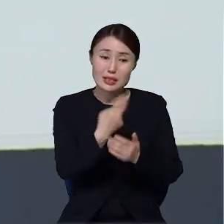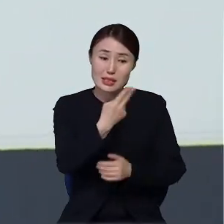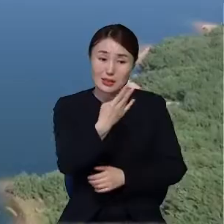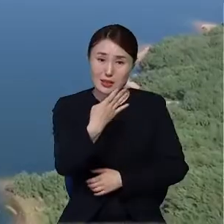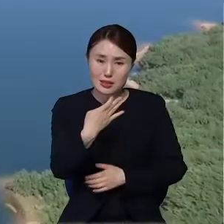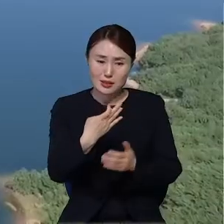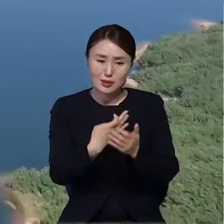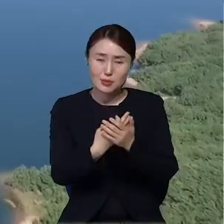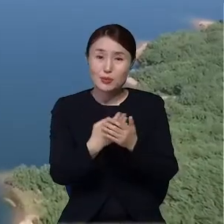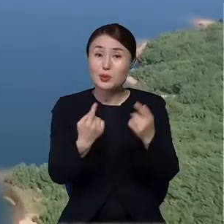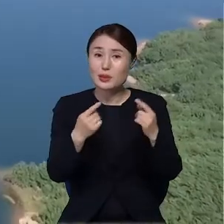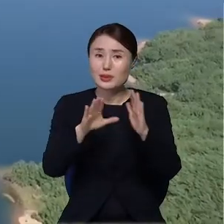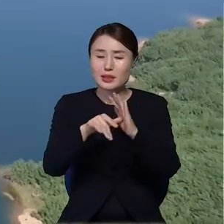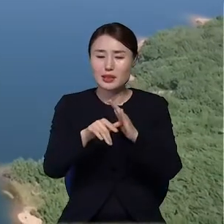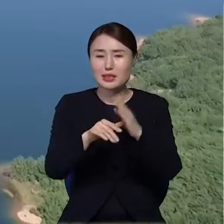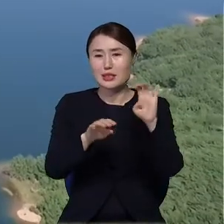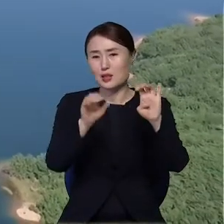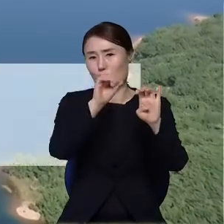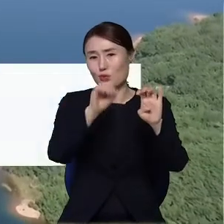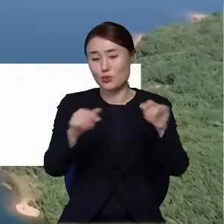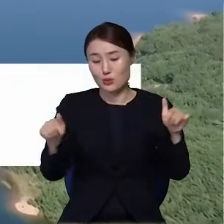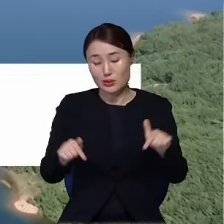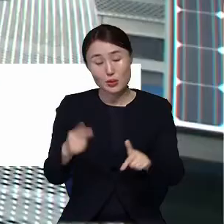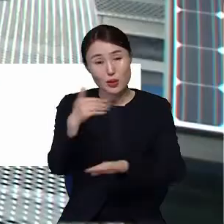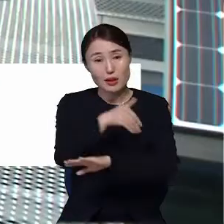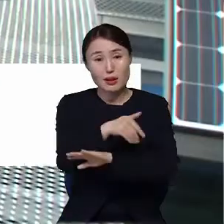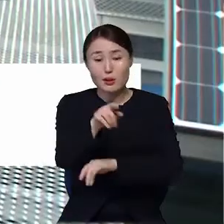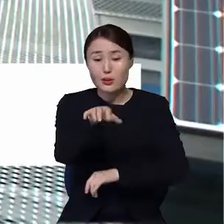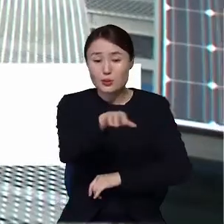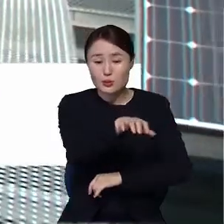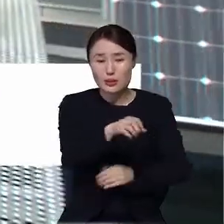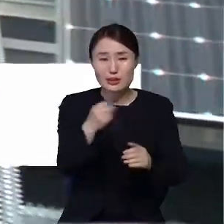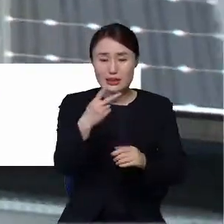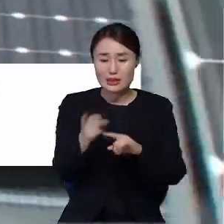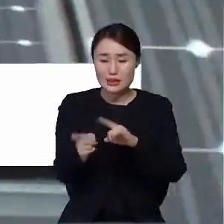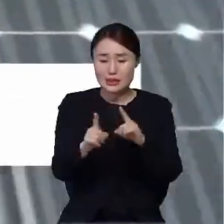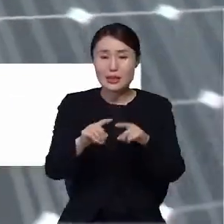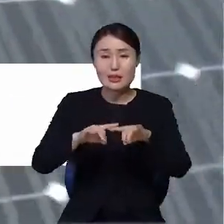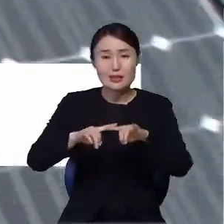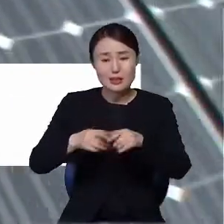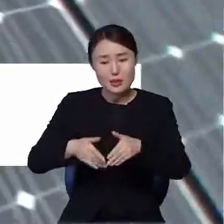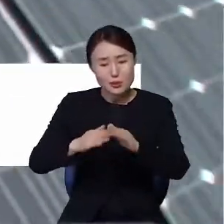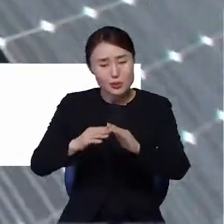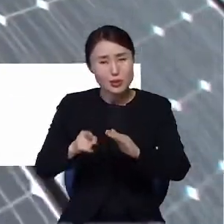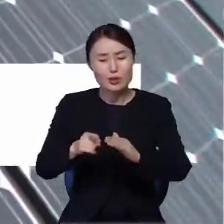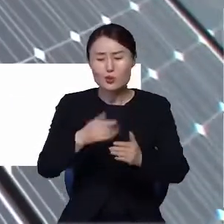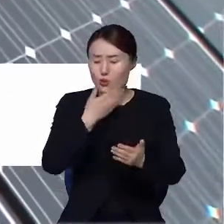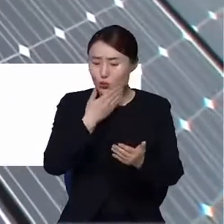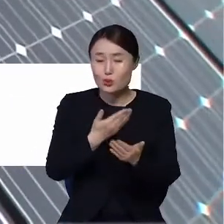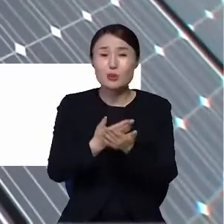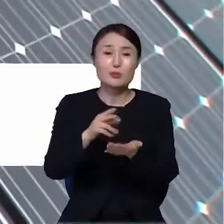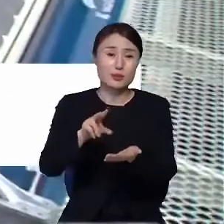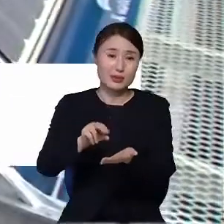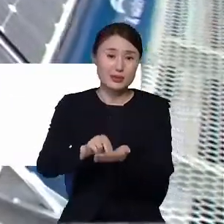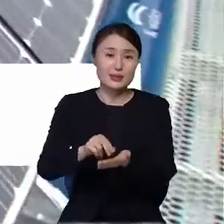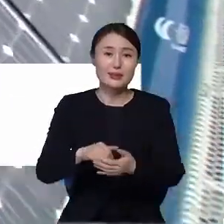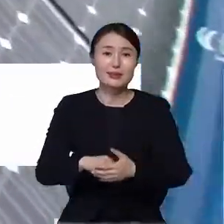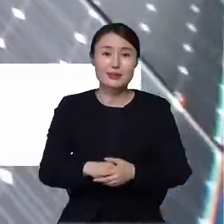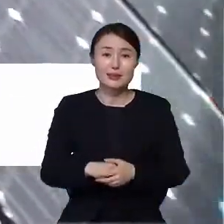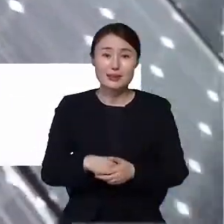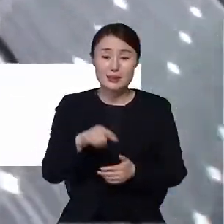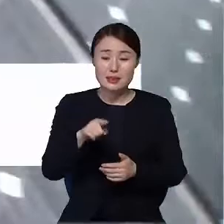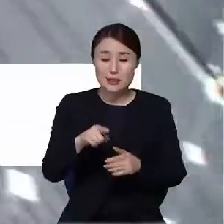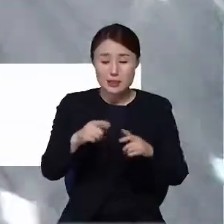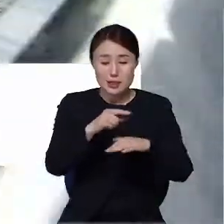계획입니다. 이를 위해 어디에 어떤 재생에너지를 구축할 것인가가 최대 과제로 떠오르면서